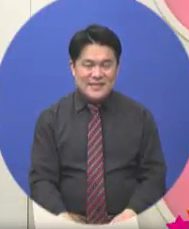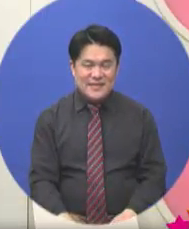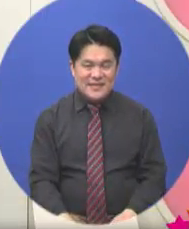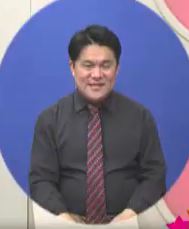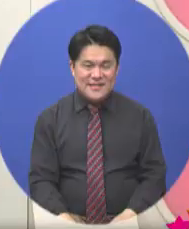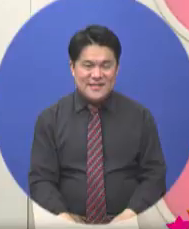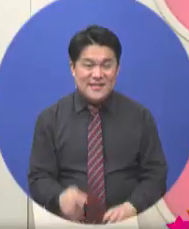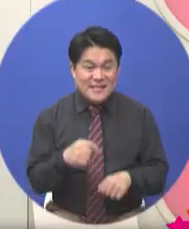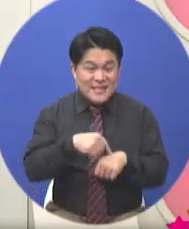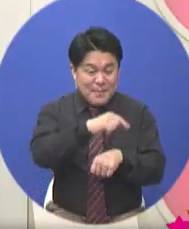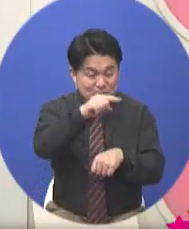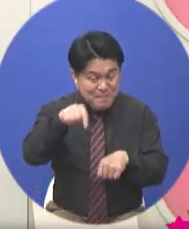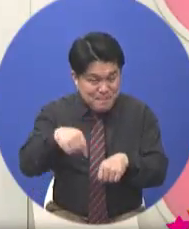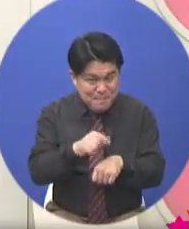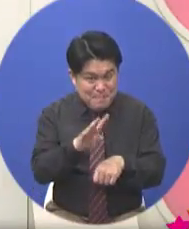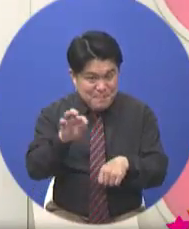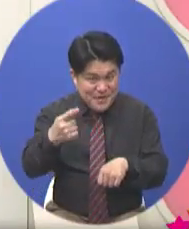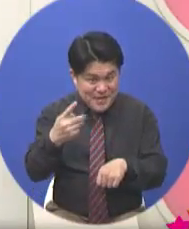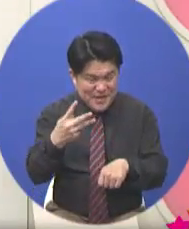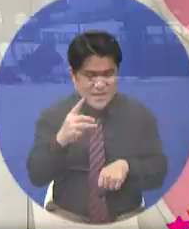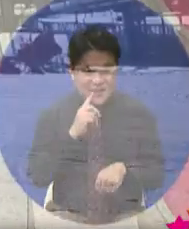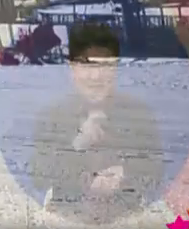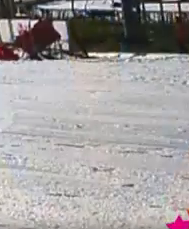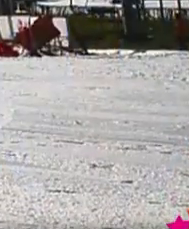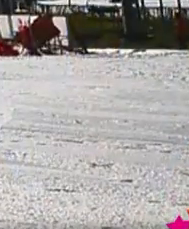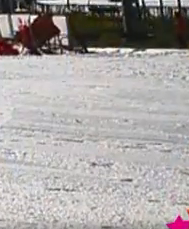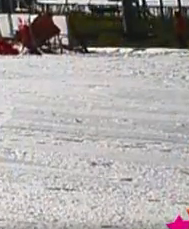박훈님께서 부릅니다. 시계 바늘.